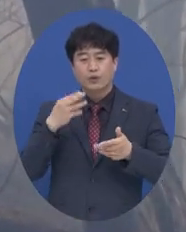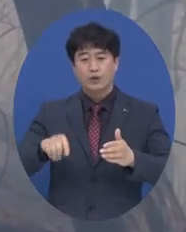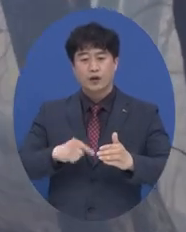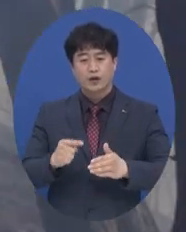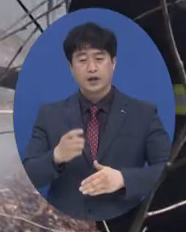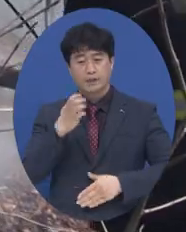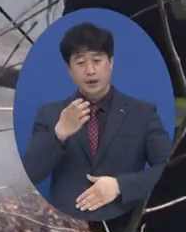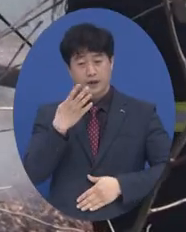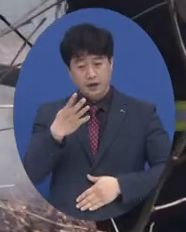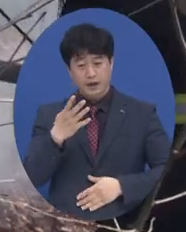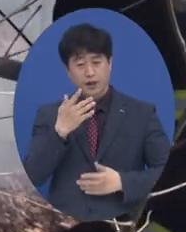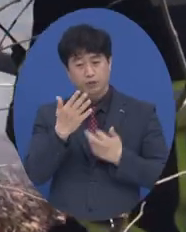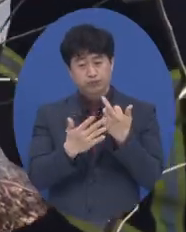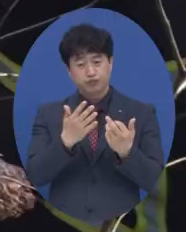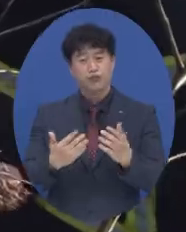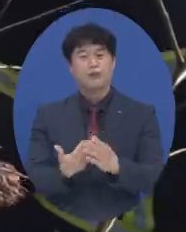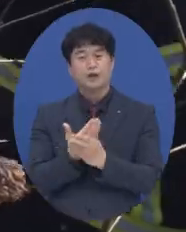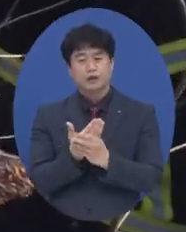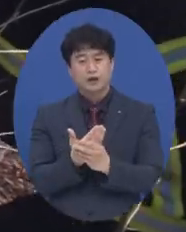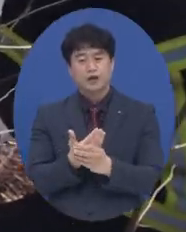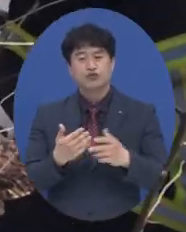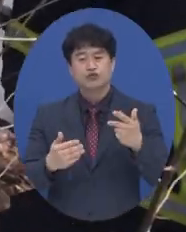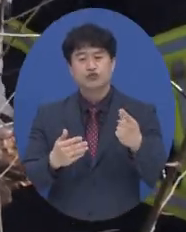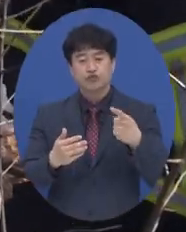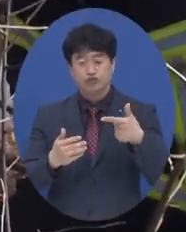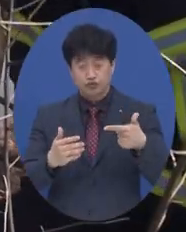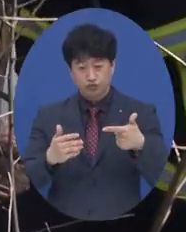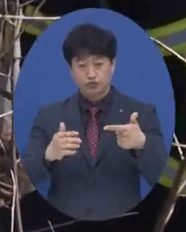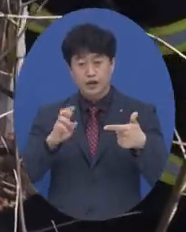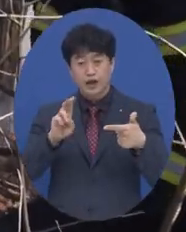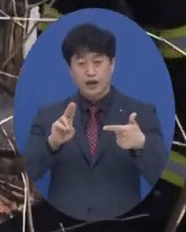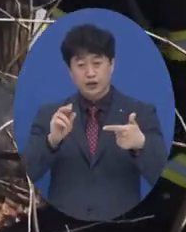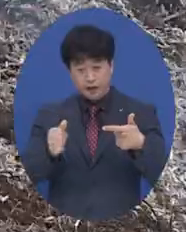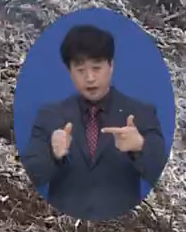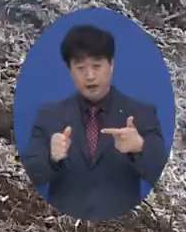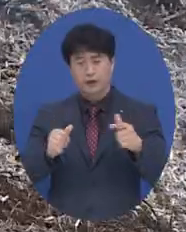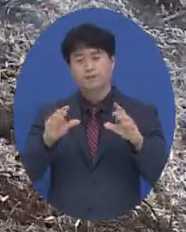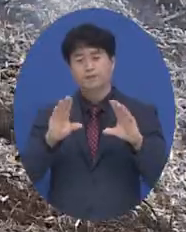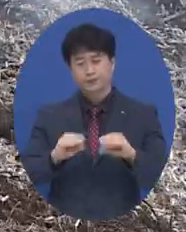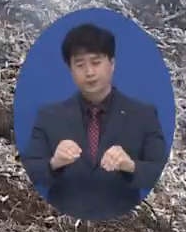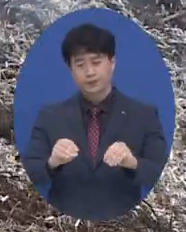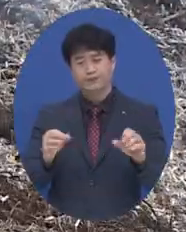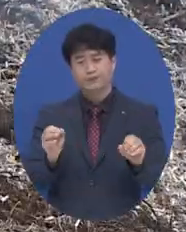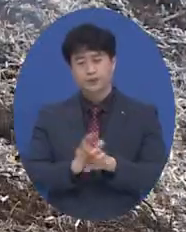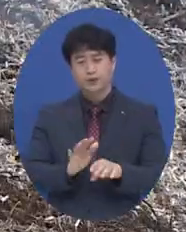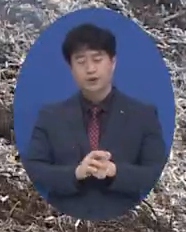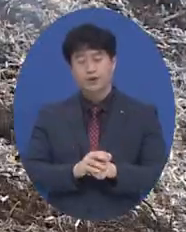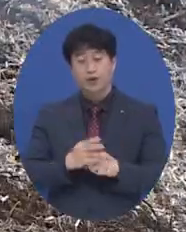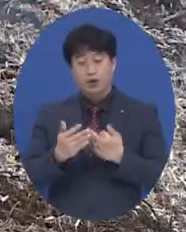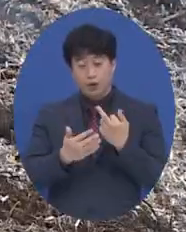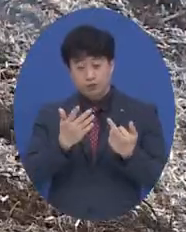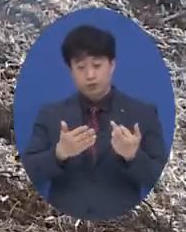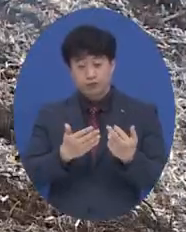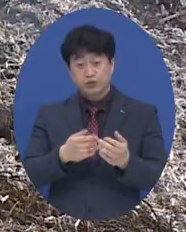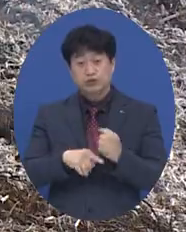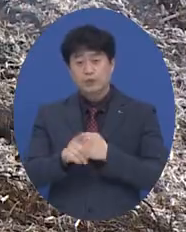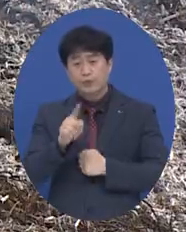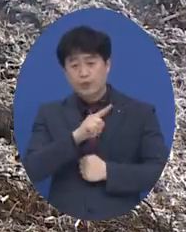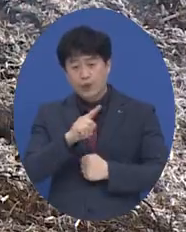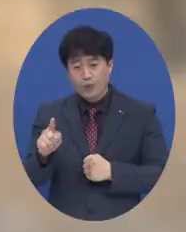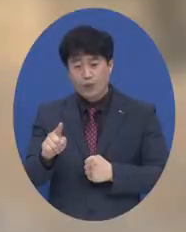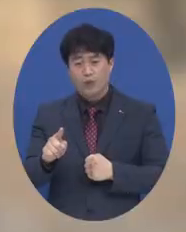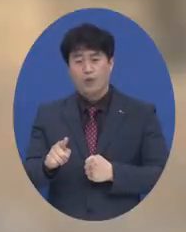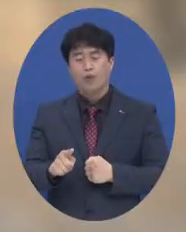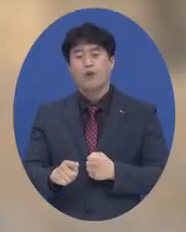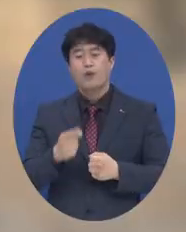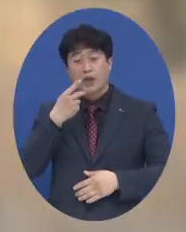44 건의 산불이 발생해 u 캑터스 에 살림이 소질 됐습니다 3 불의 주요 원인이 담배 뿌리나 불법 소각 등